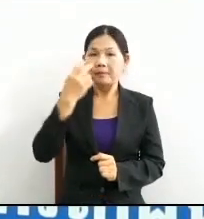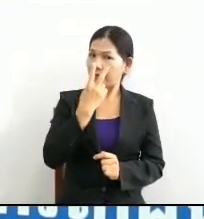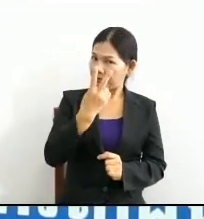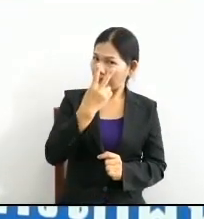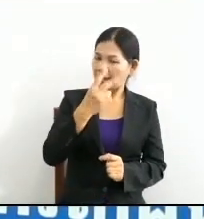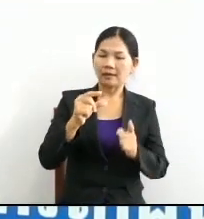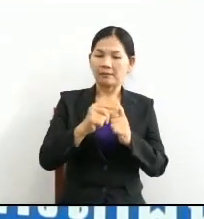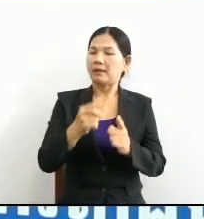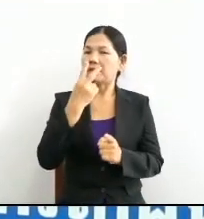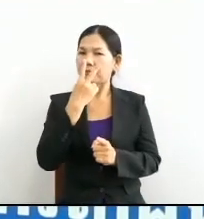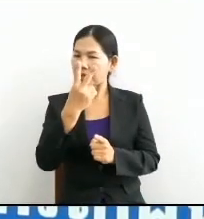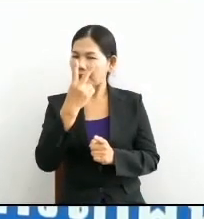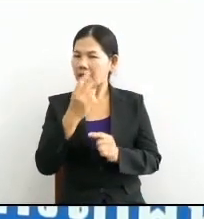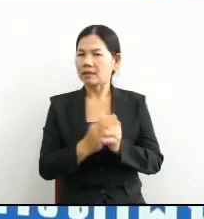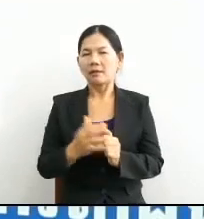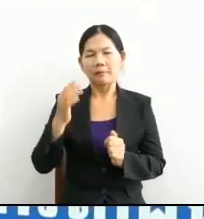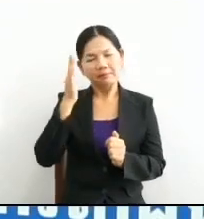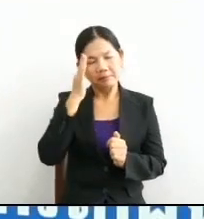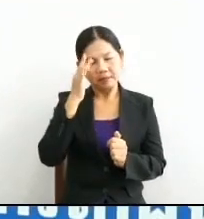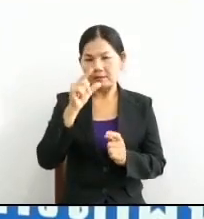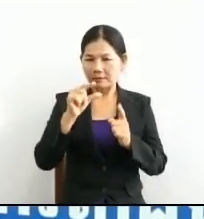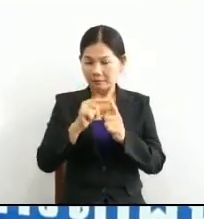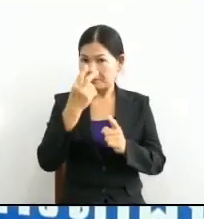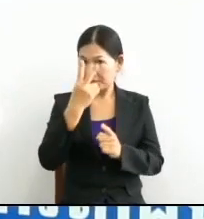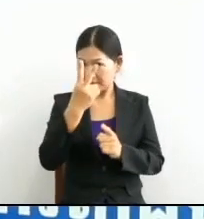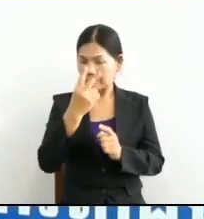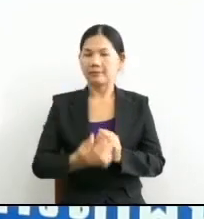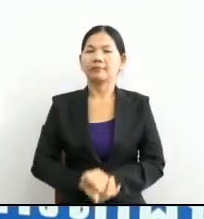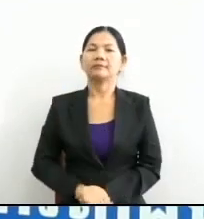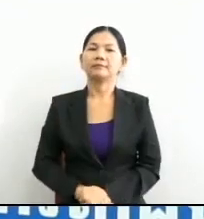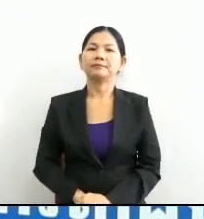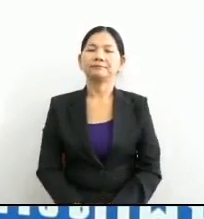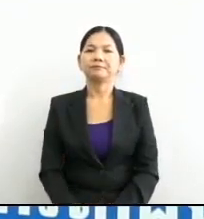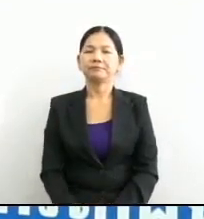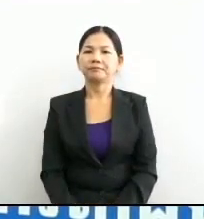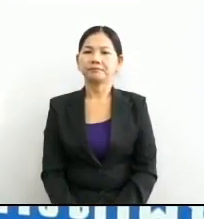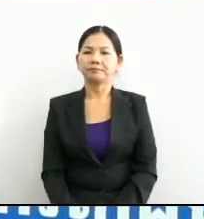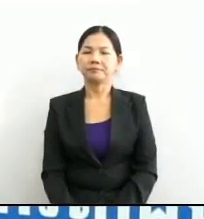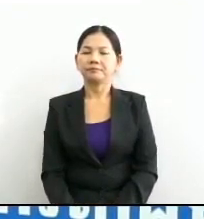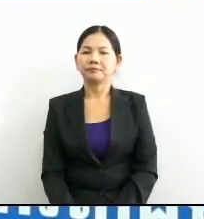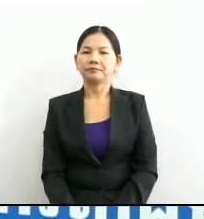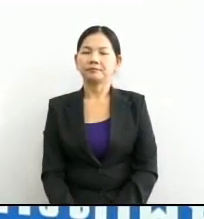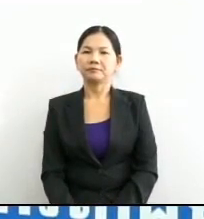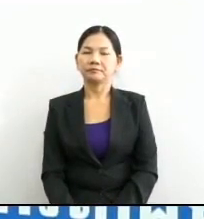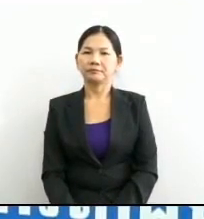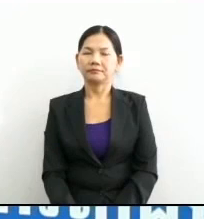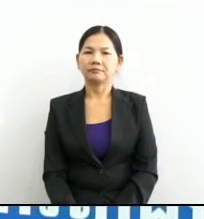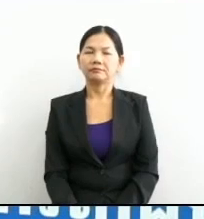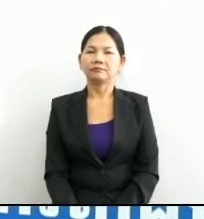gầy. Né. Có chỉ miên pi lang tờ gầy. Bạn kìa ơn xoay rộp nâng nè. Chà con rộp con kết mình đi